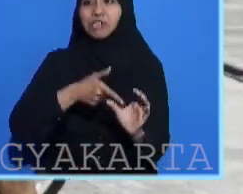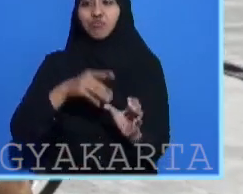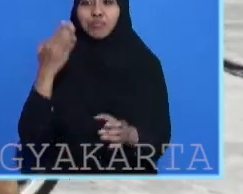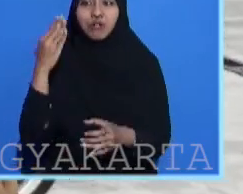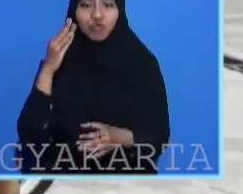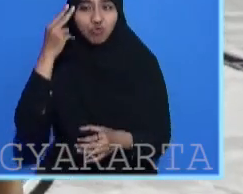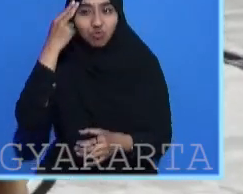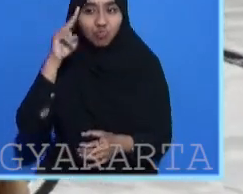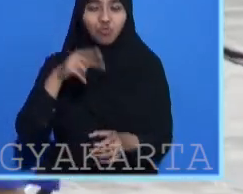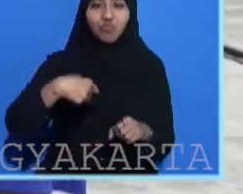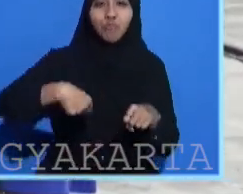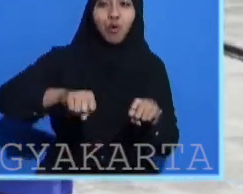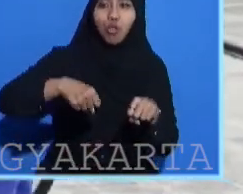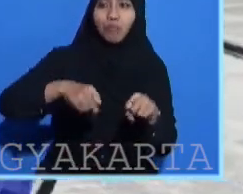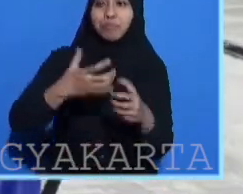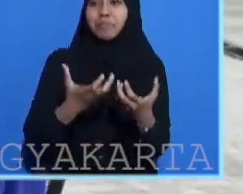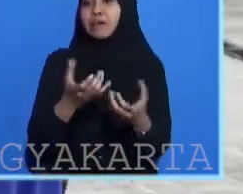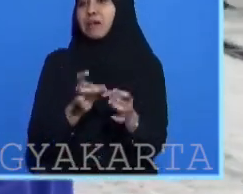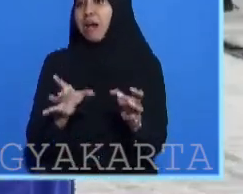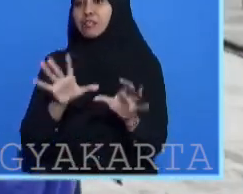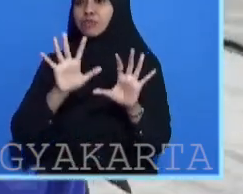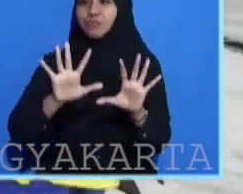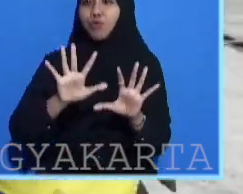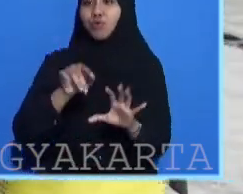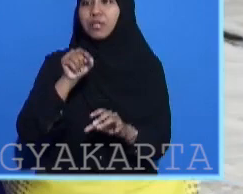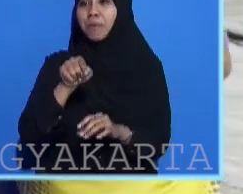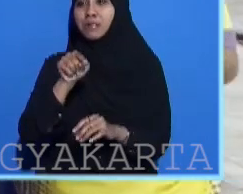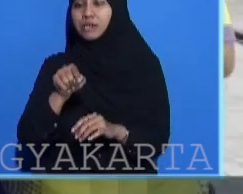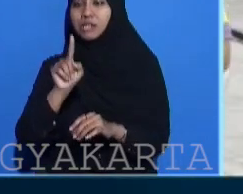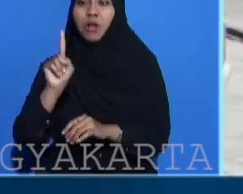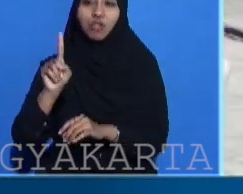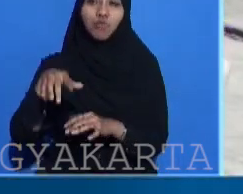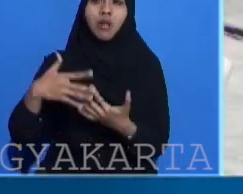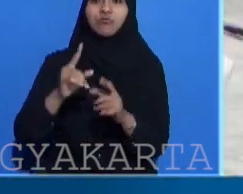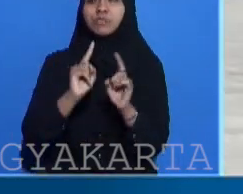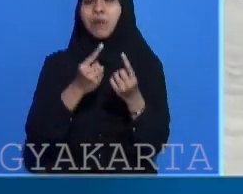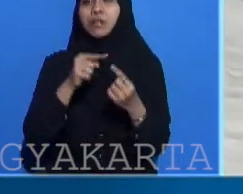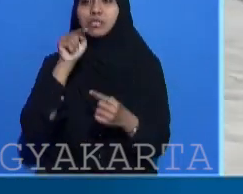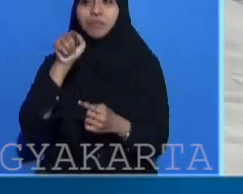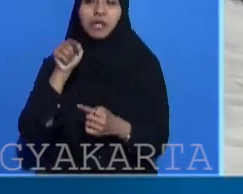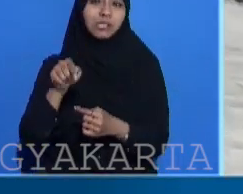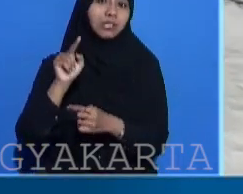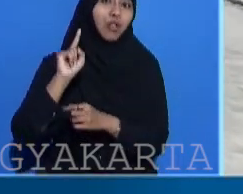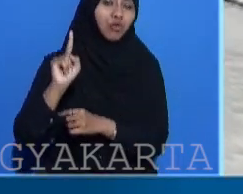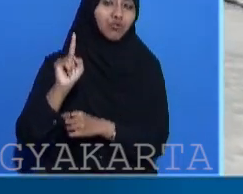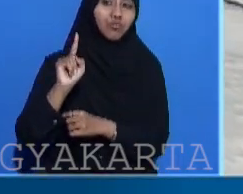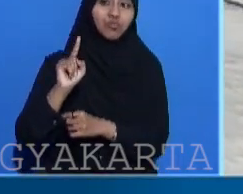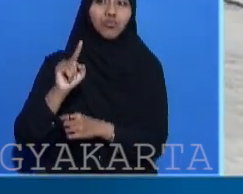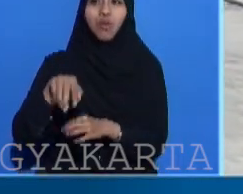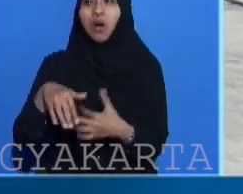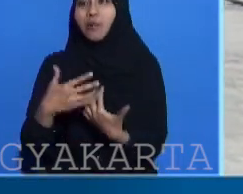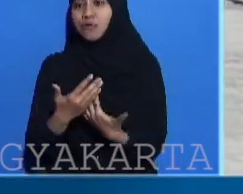kendaraan dengan rasio kompresi 10 banding 1 hingga 11 banding 1 atau kendaraan yang sudah memiliki teknologi setara dengan teknologi